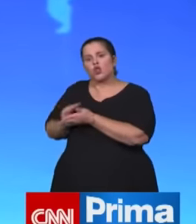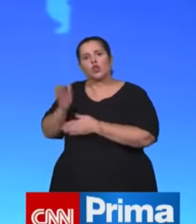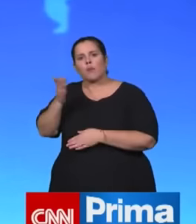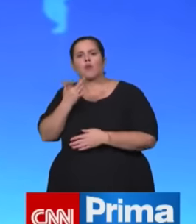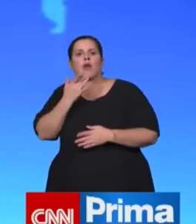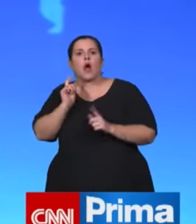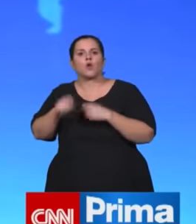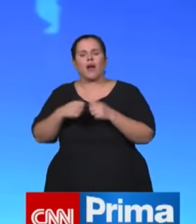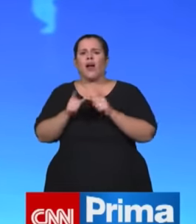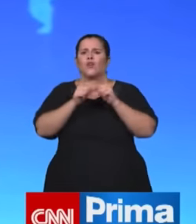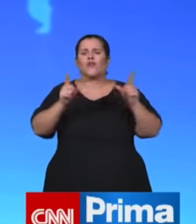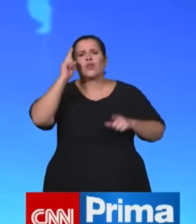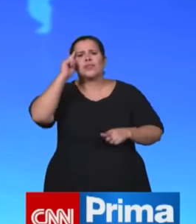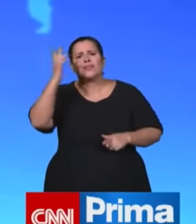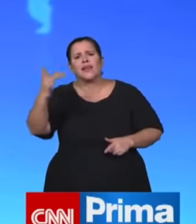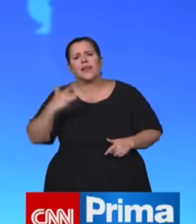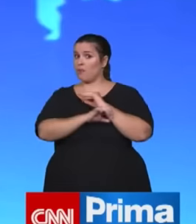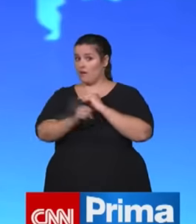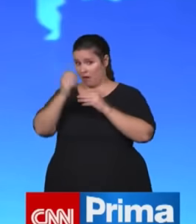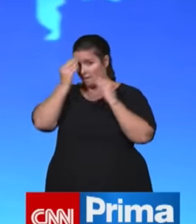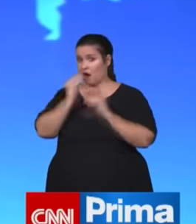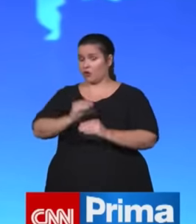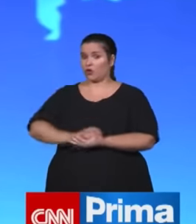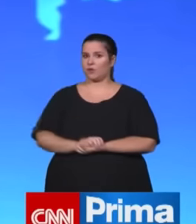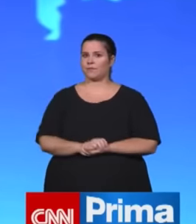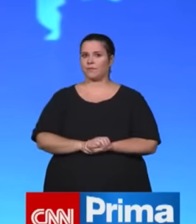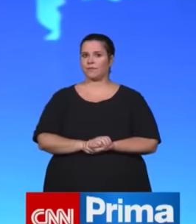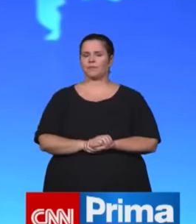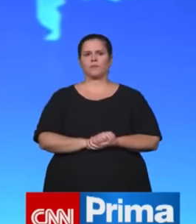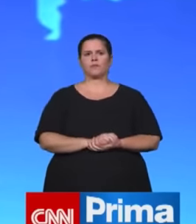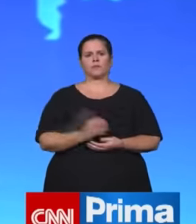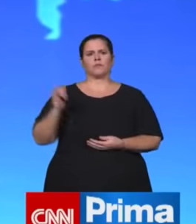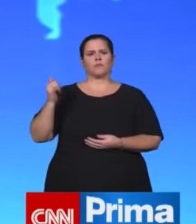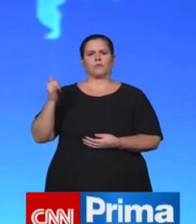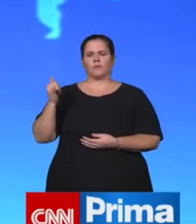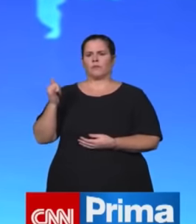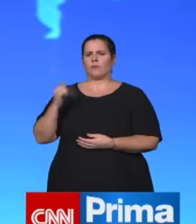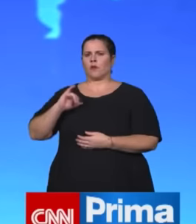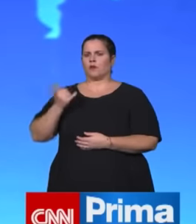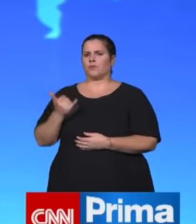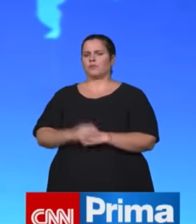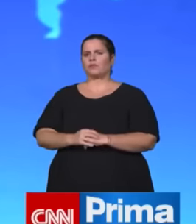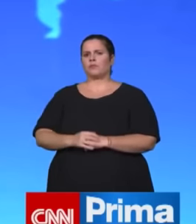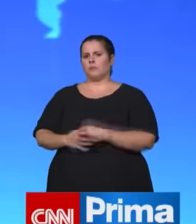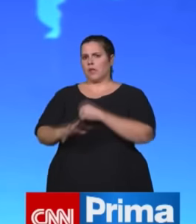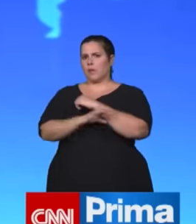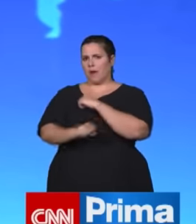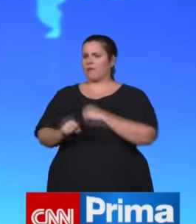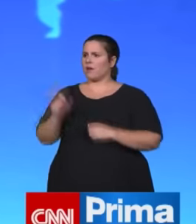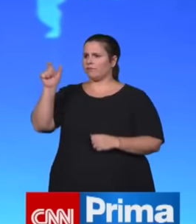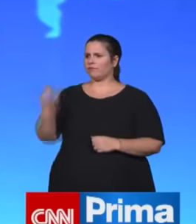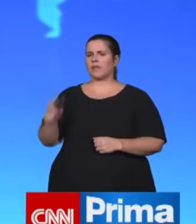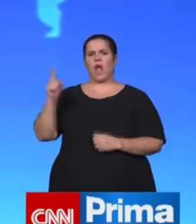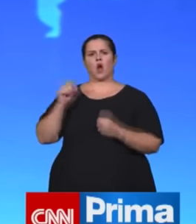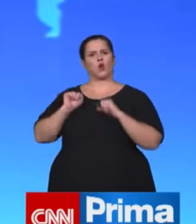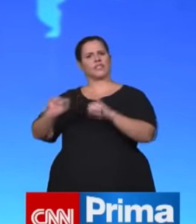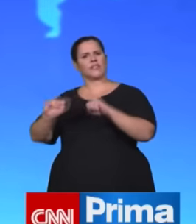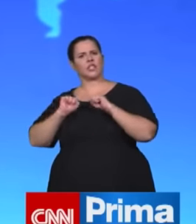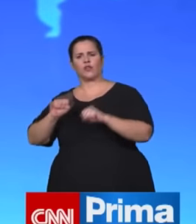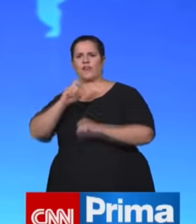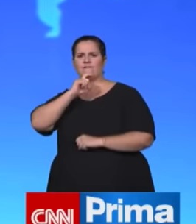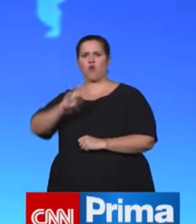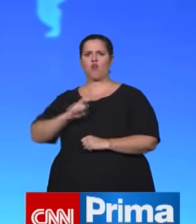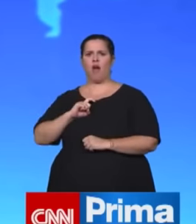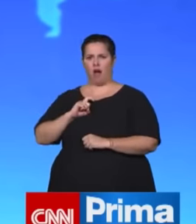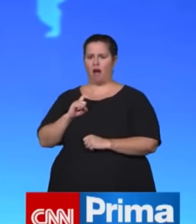všichni znají, jeho nezná nikdo. No je pan Pabel, je skutečně dobře vysvíčenej, takže on